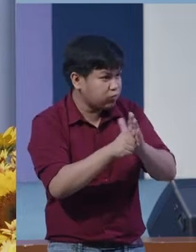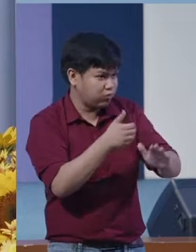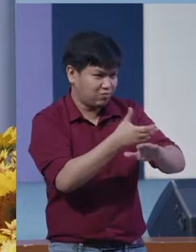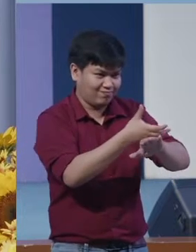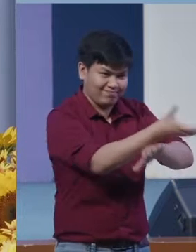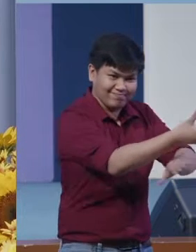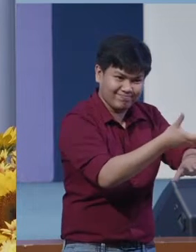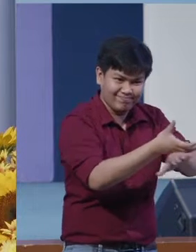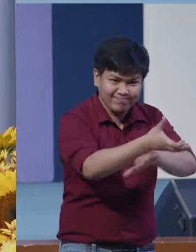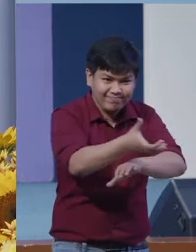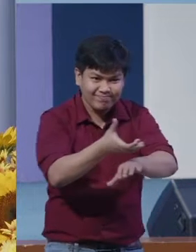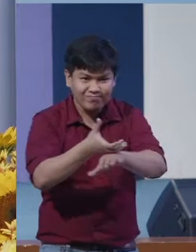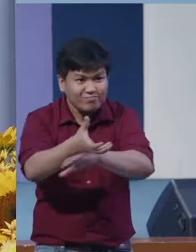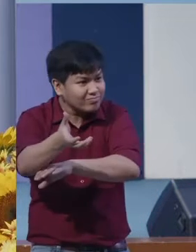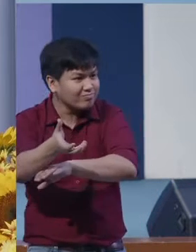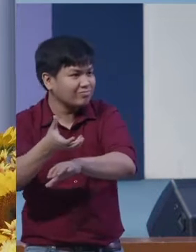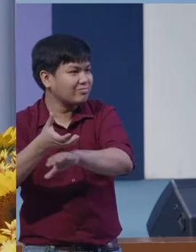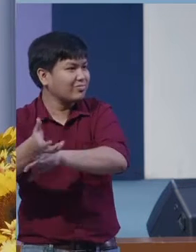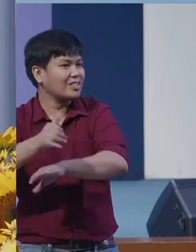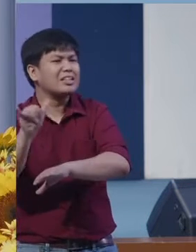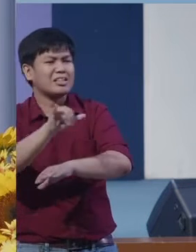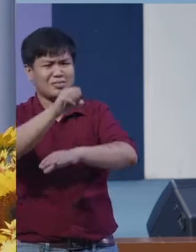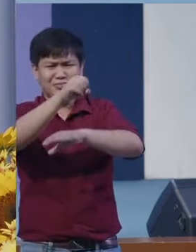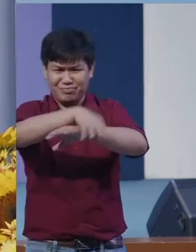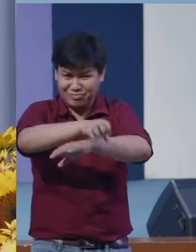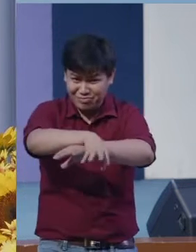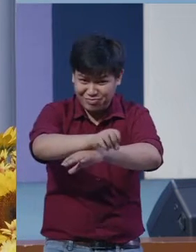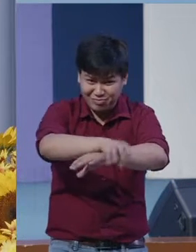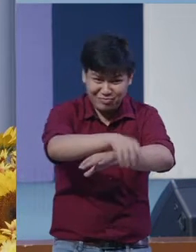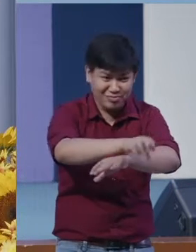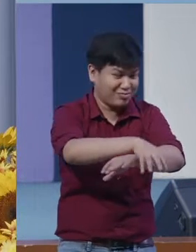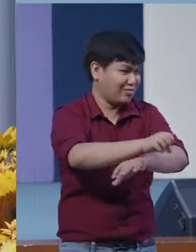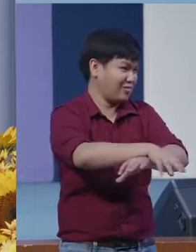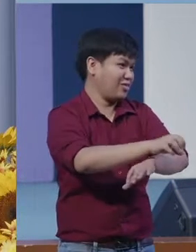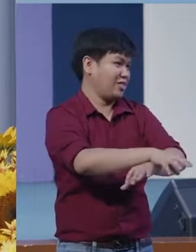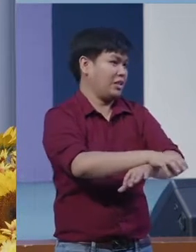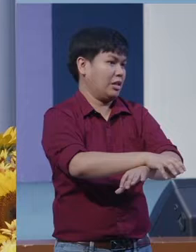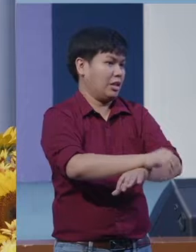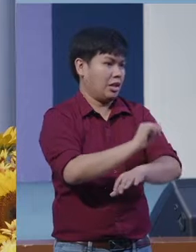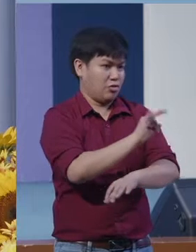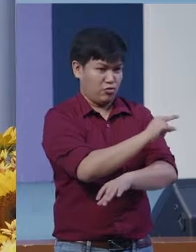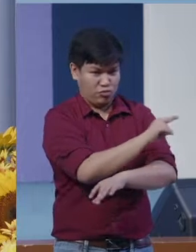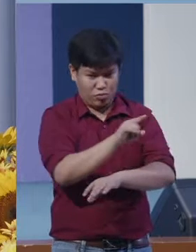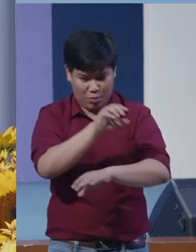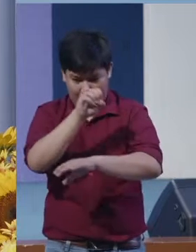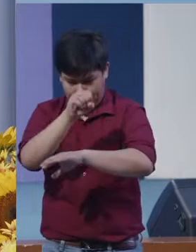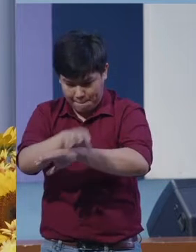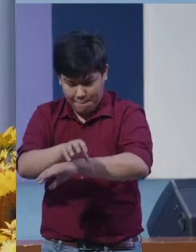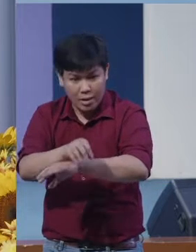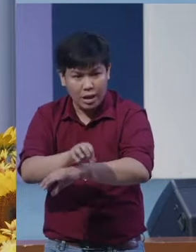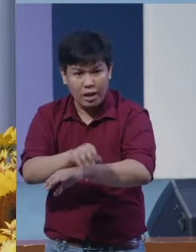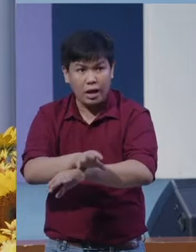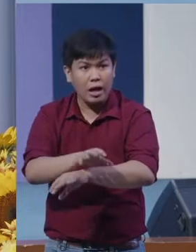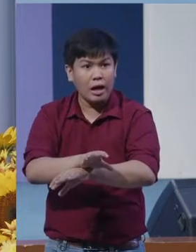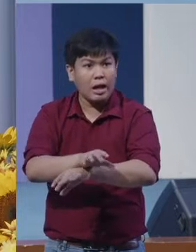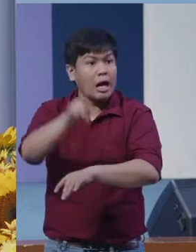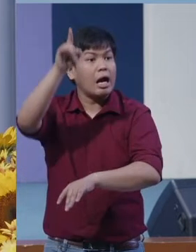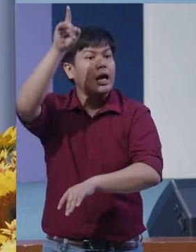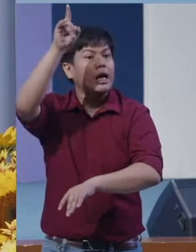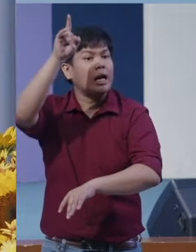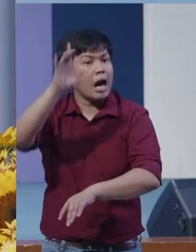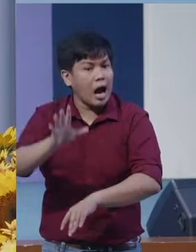marites. Ito yung maricon. Ito yung marina. No? Whoever slanders his neighbor secretly, I